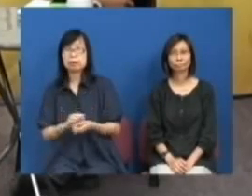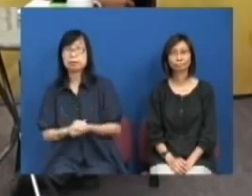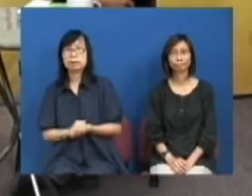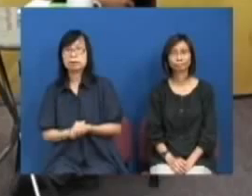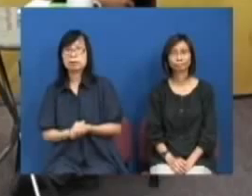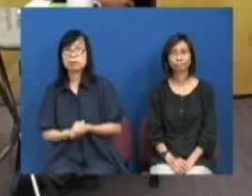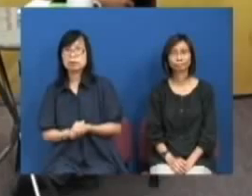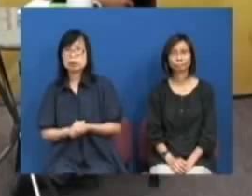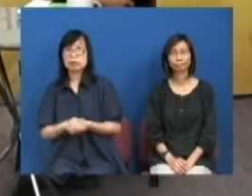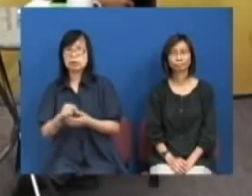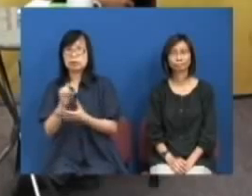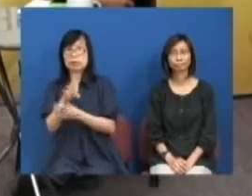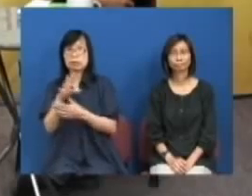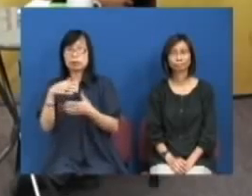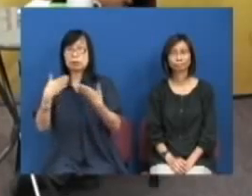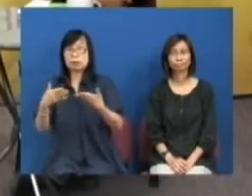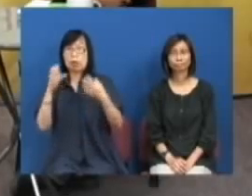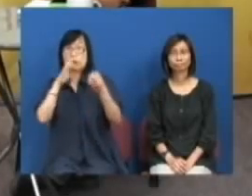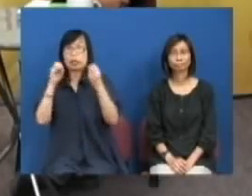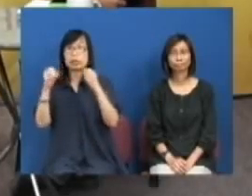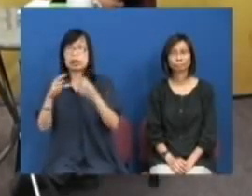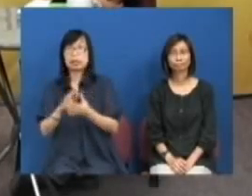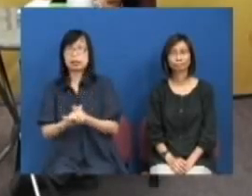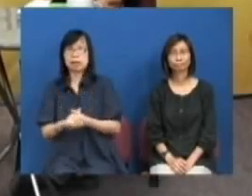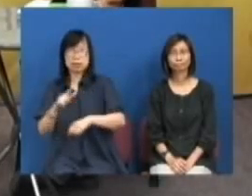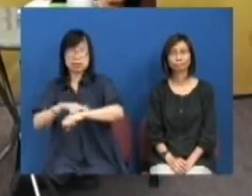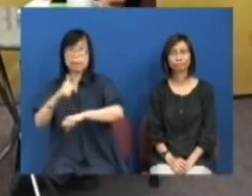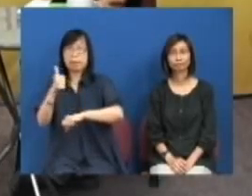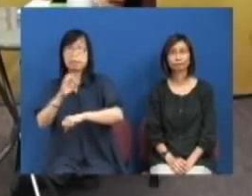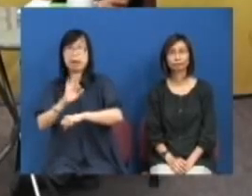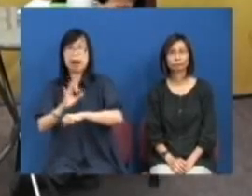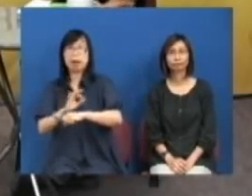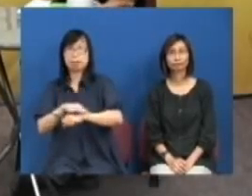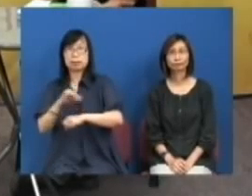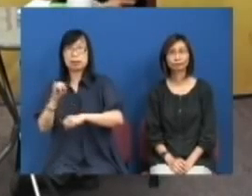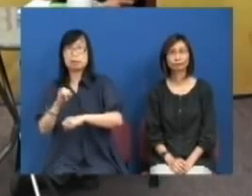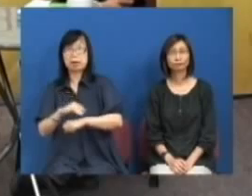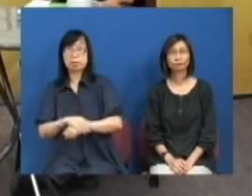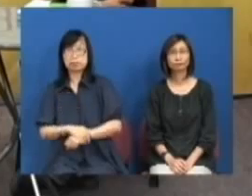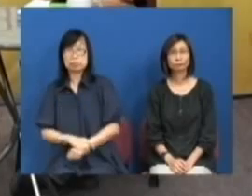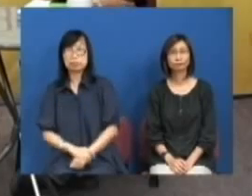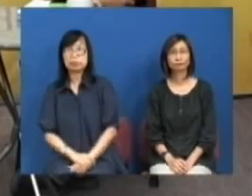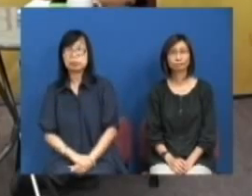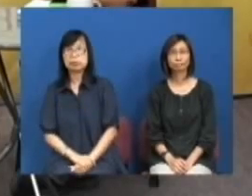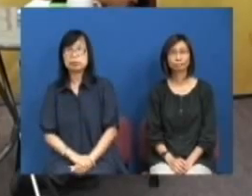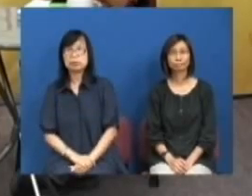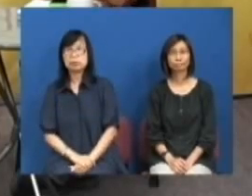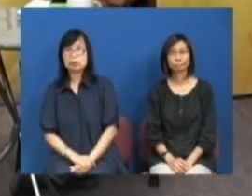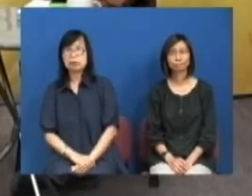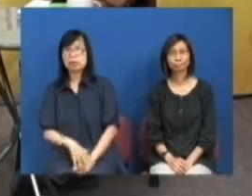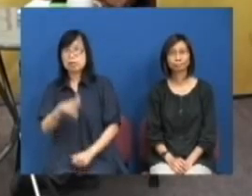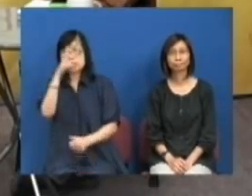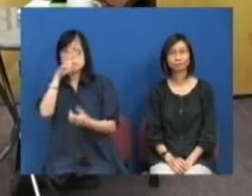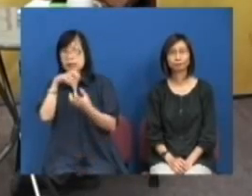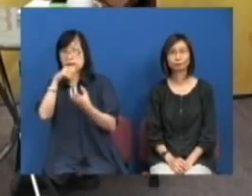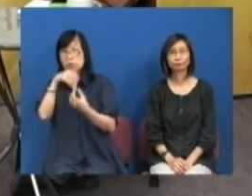佢朝鮮市一早已經揾咗佢談啦，不過時機未成熟啫。嗱，你睇到兩派都不容鬥嘅，咁最後屘嗰個正確結果係塵埃落定咧，